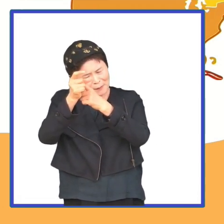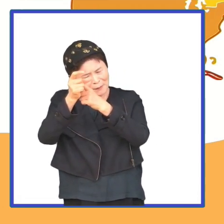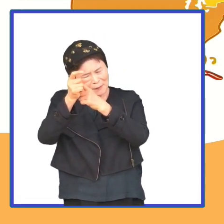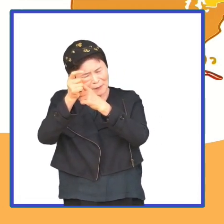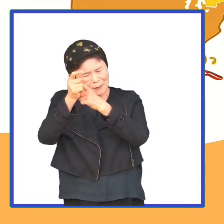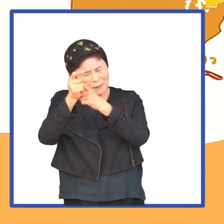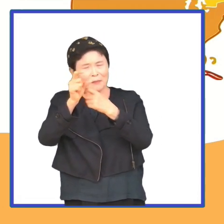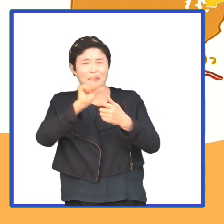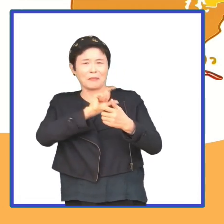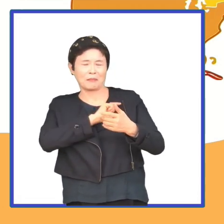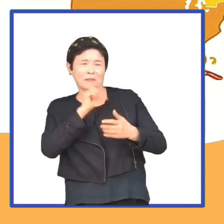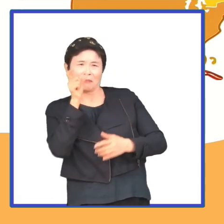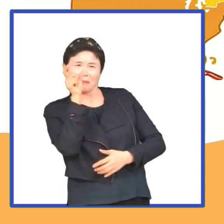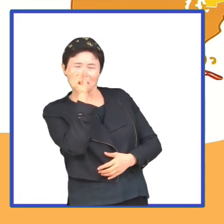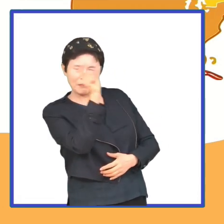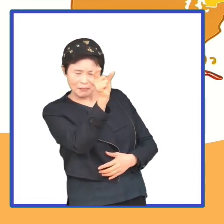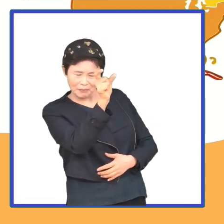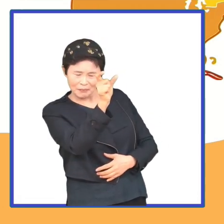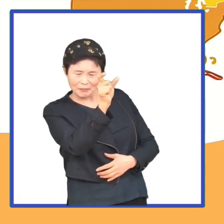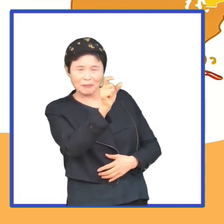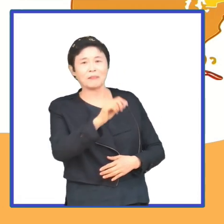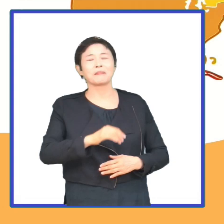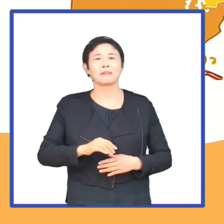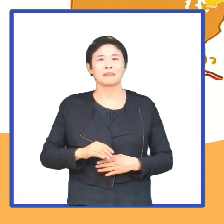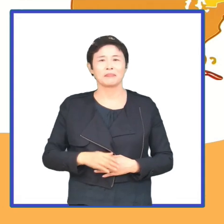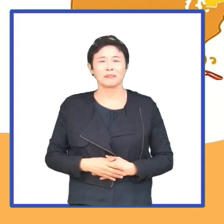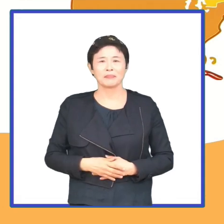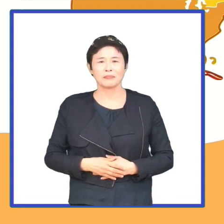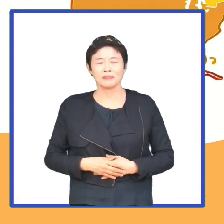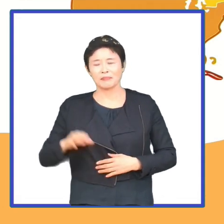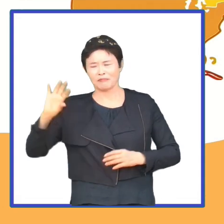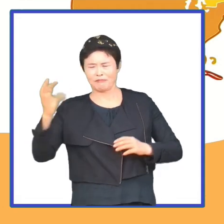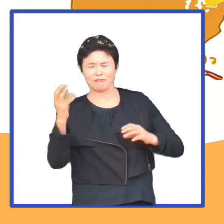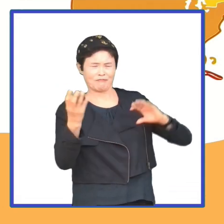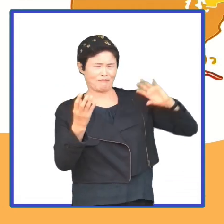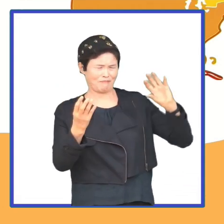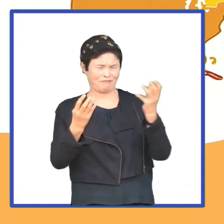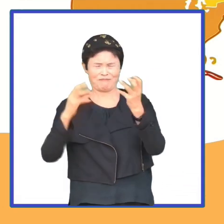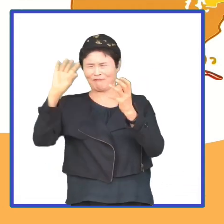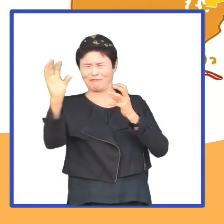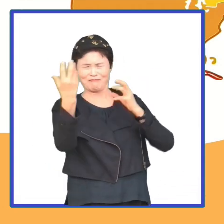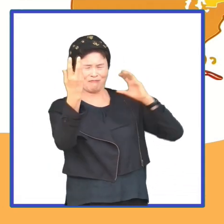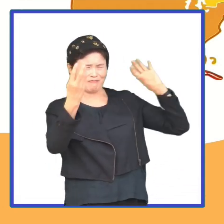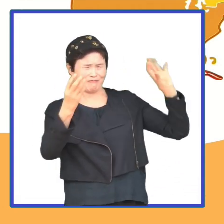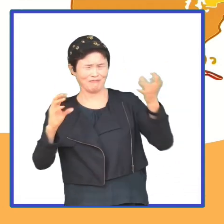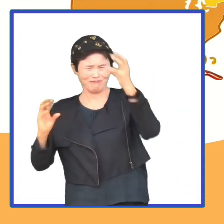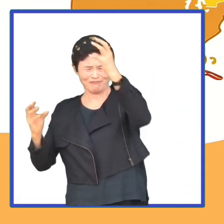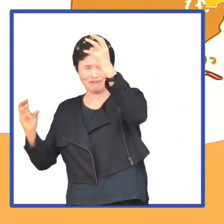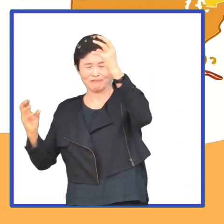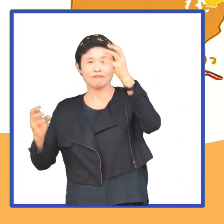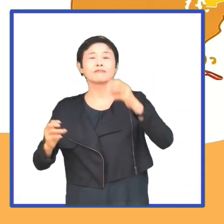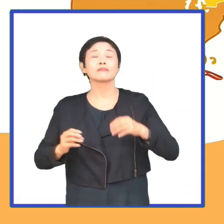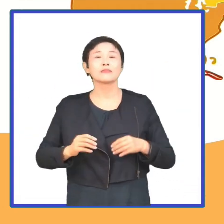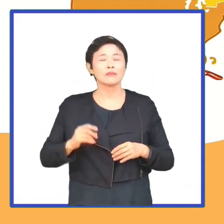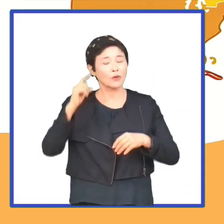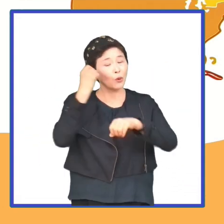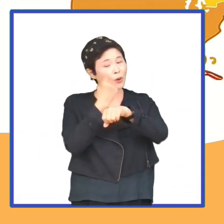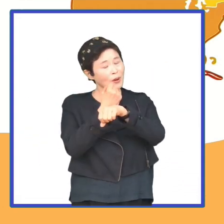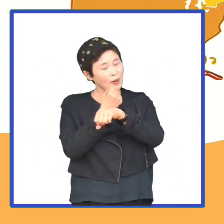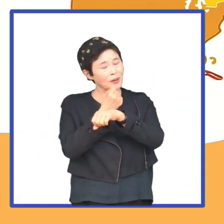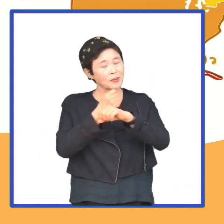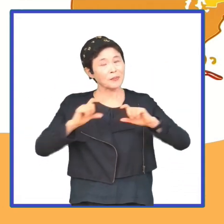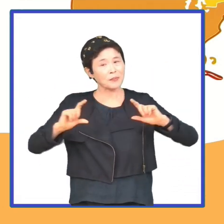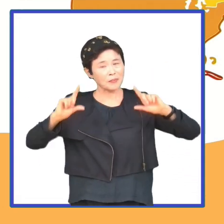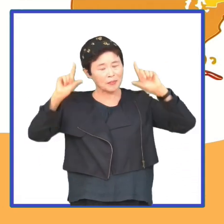그리스 문자로 이름을 붙여서 사용할 만큼 많은 허리케인들이 발생한 거죠. 과학자들이나 기상학자들은